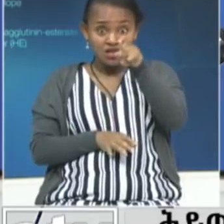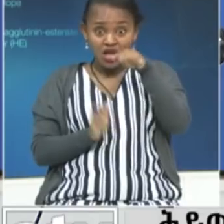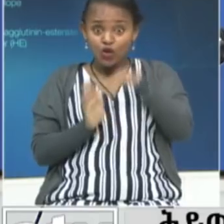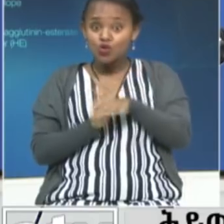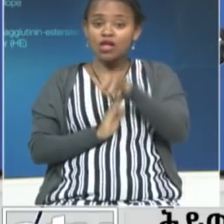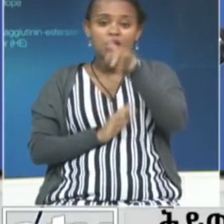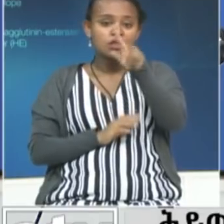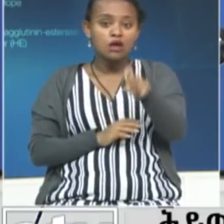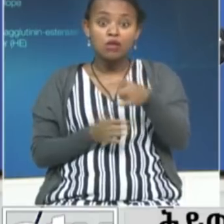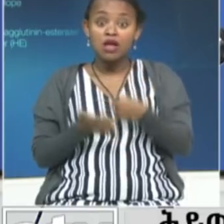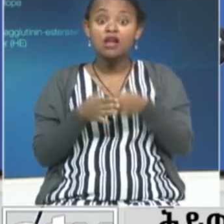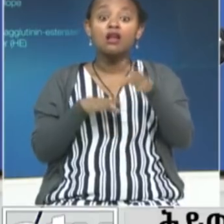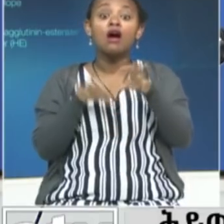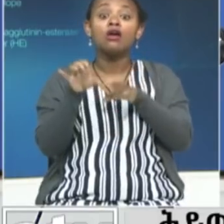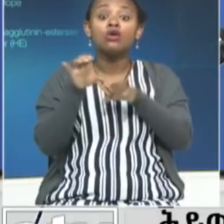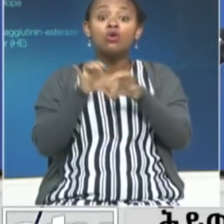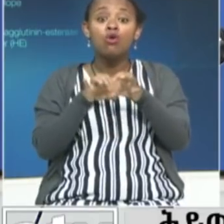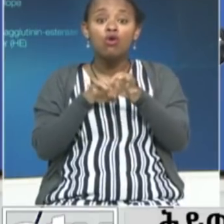ወይ? ይሄንን አድርጎ